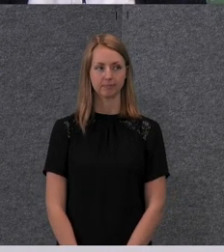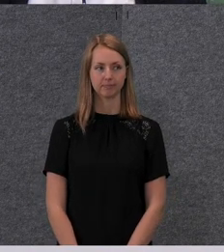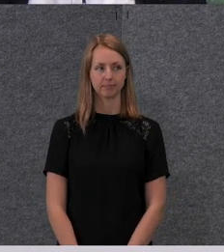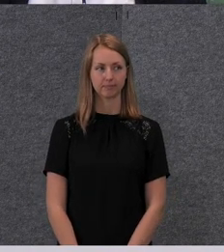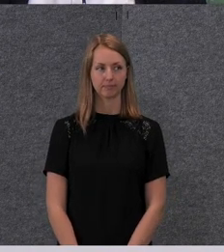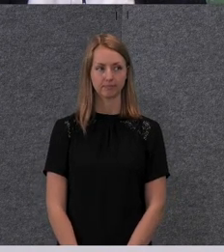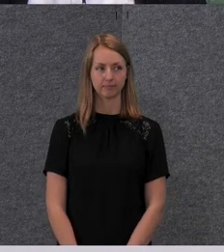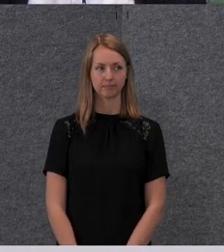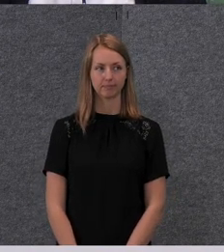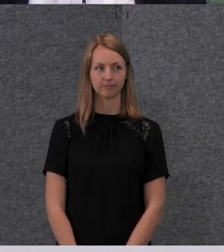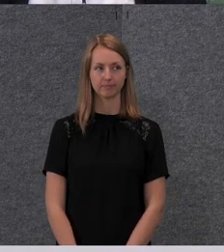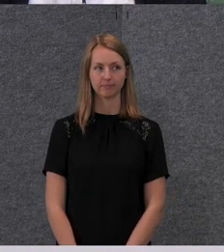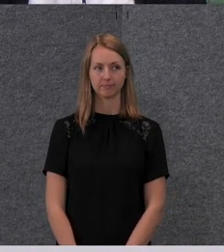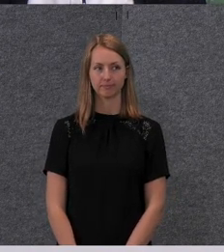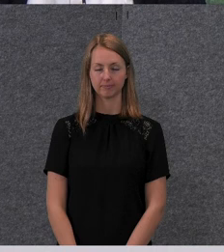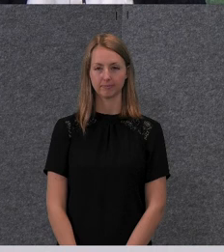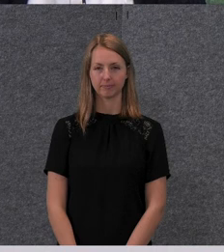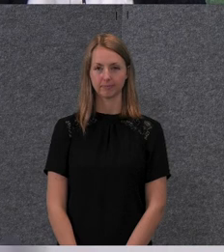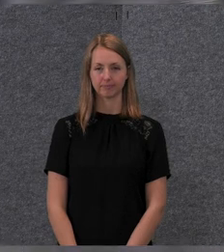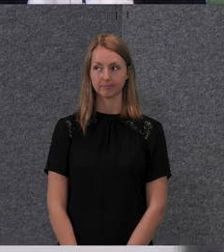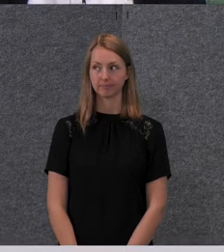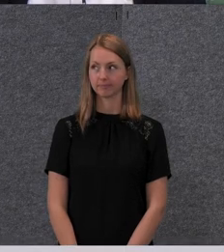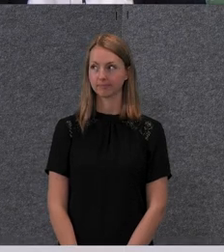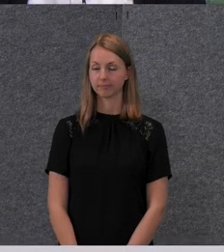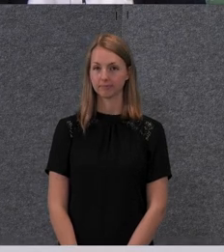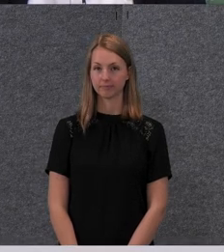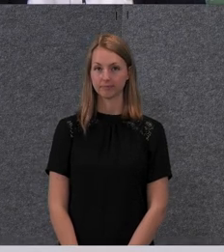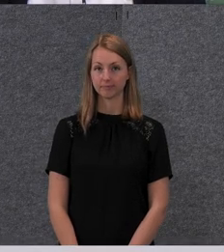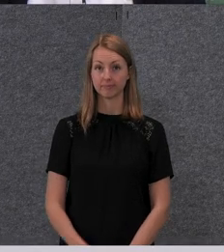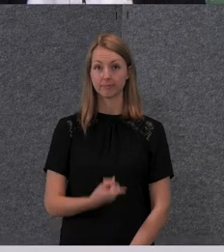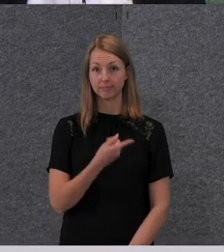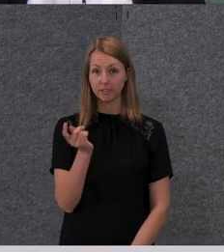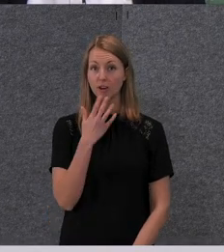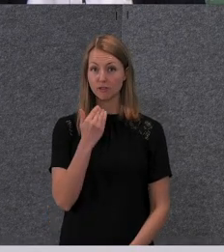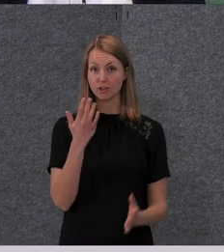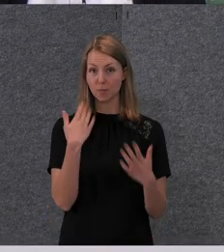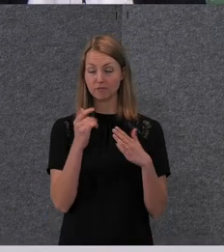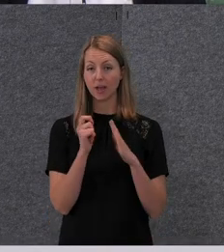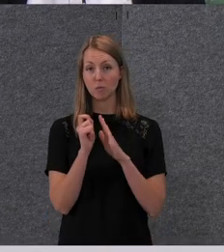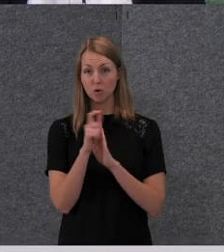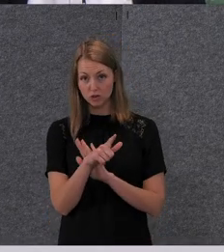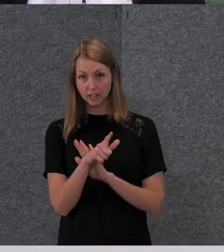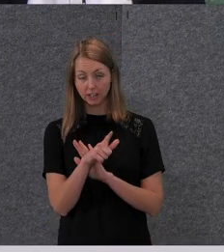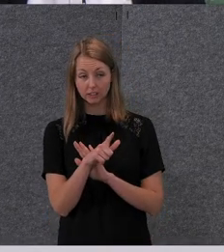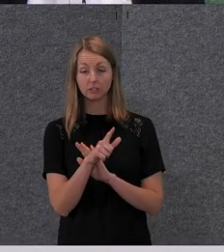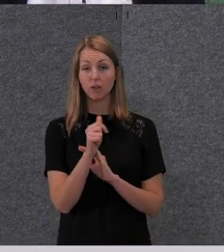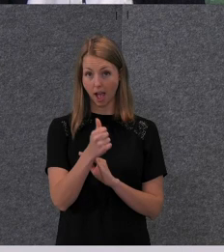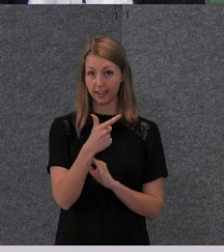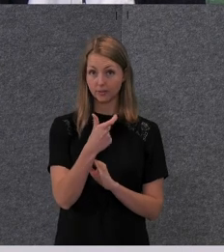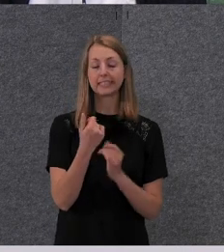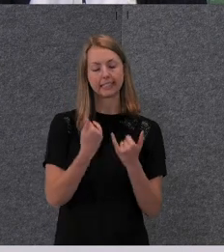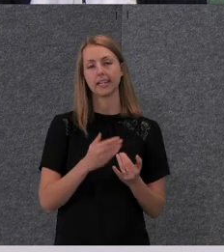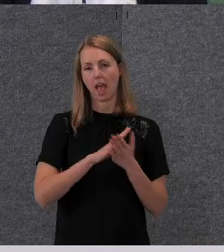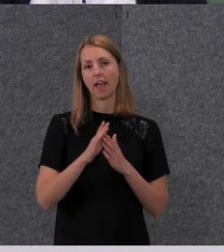Ihr habt jetzt die Möglichkeit, wenn ihr euch auf Platz 21 bewerben wollt, euch jetzt auch im Tool dafür zu